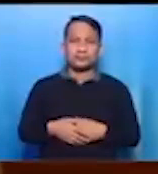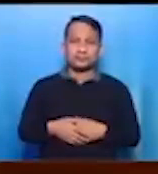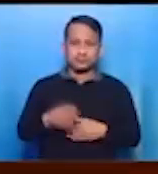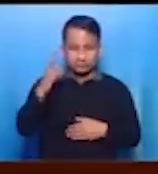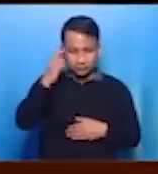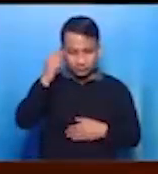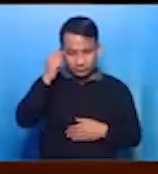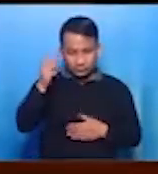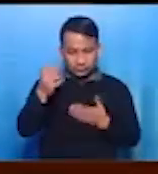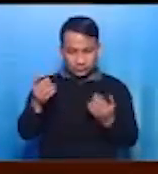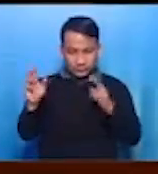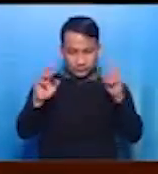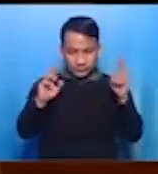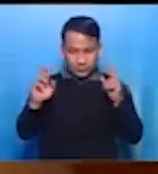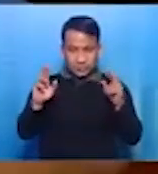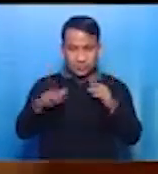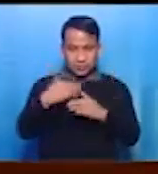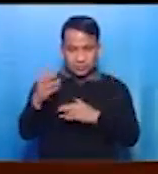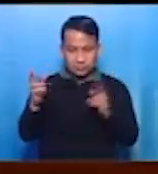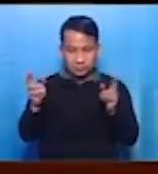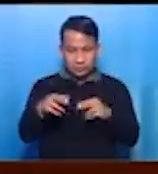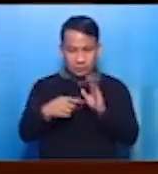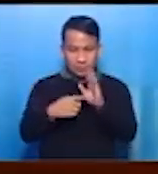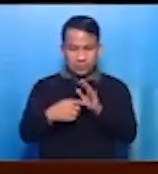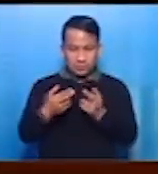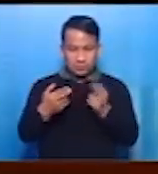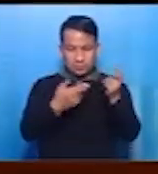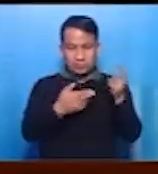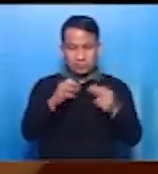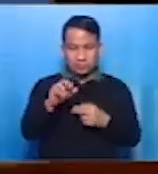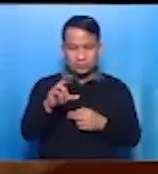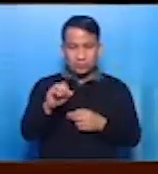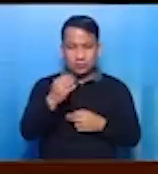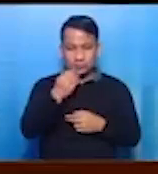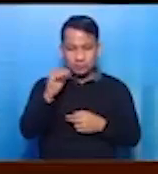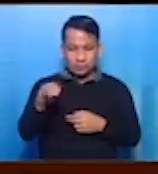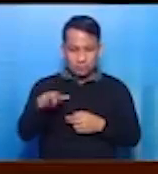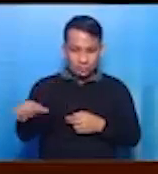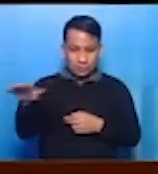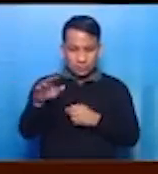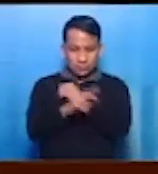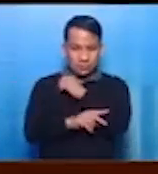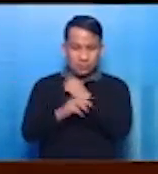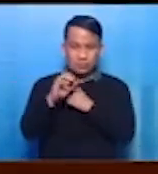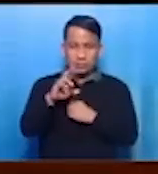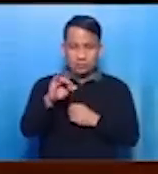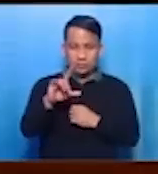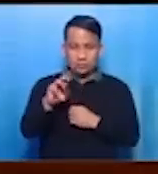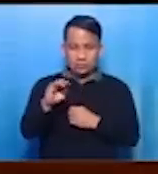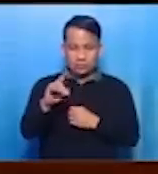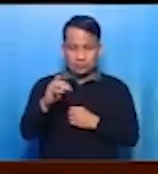Rabi, sa ngayon niya, inaasahan natin na the soonest ay magkakaroon ng resolusyon o executive order itong probinsya ng Oriental Mindoro